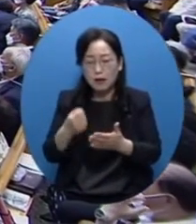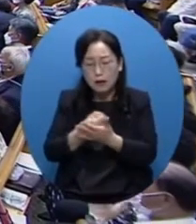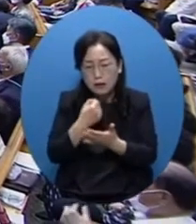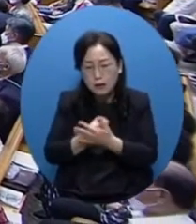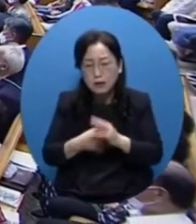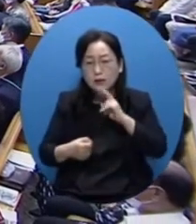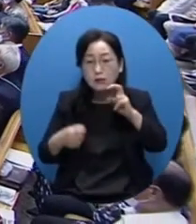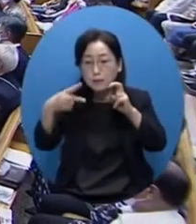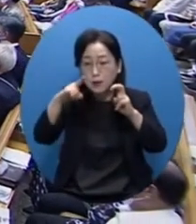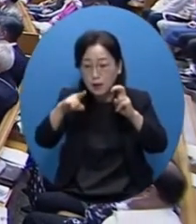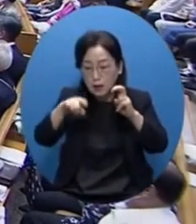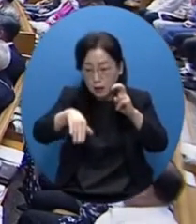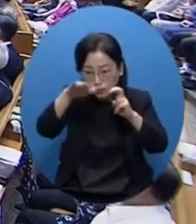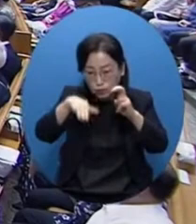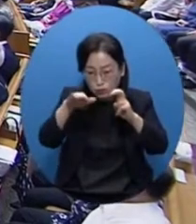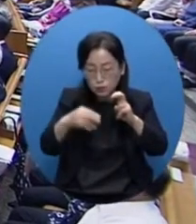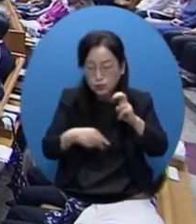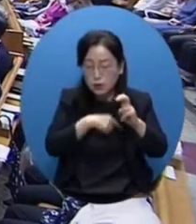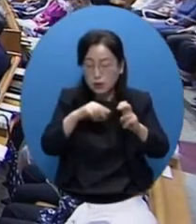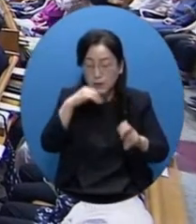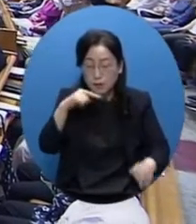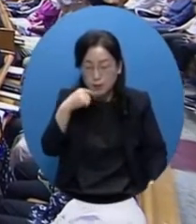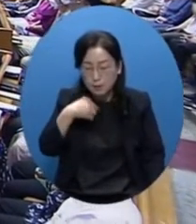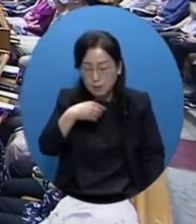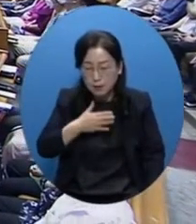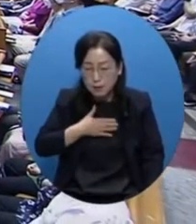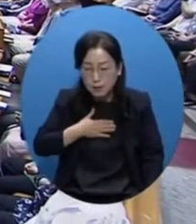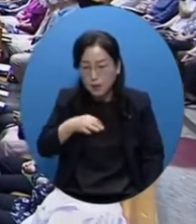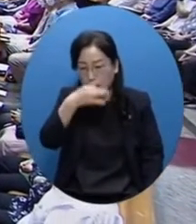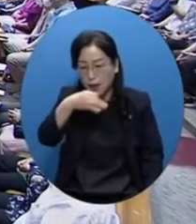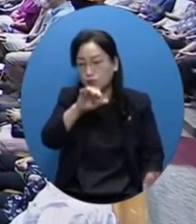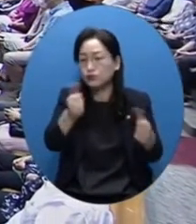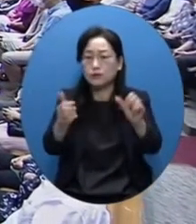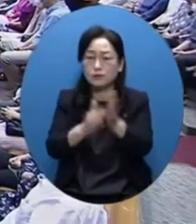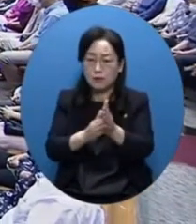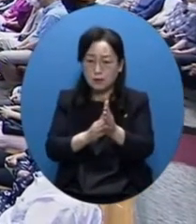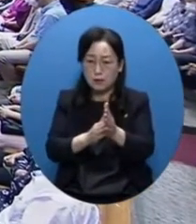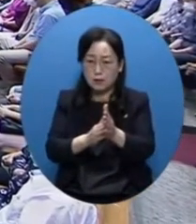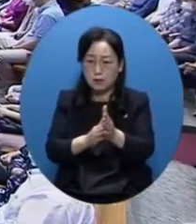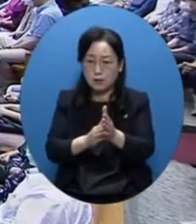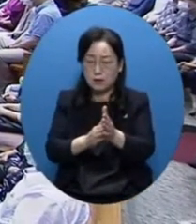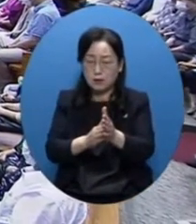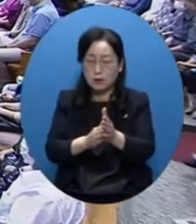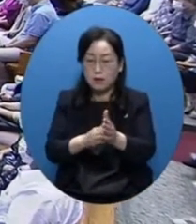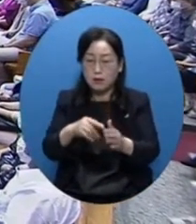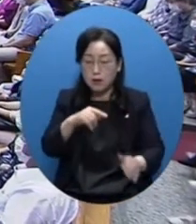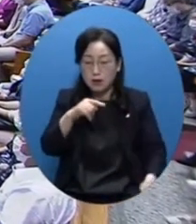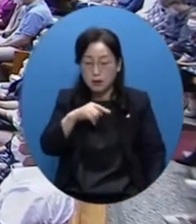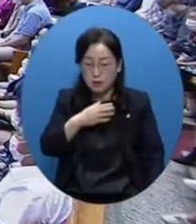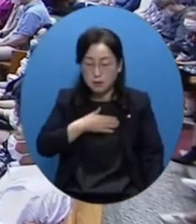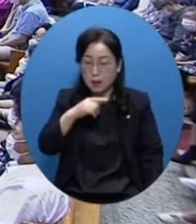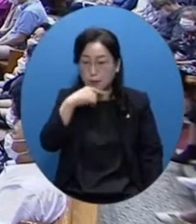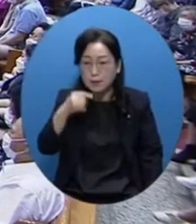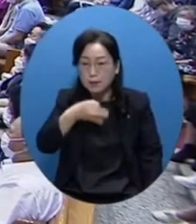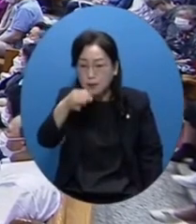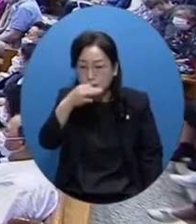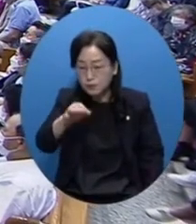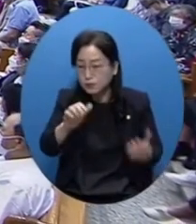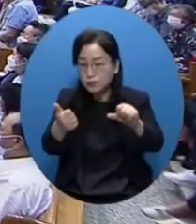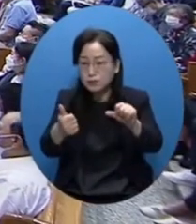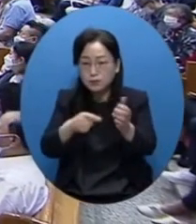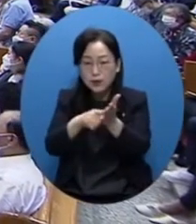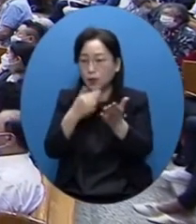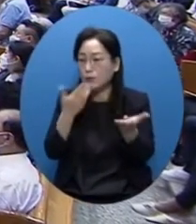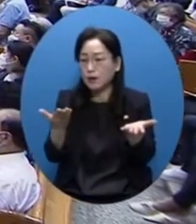죽었어요 그중에 하나가 2주전에 것을 아버지입니다 당신 폐결핵 언약이 없었기 때문에 물 좋고 공개 있고